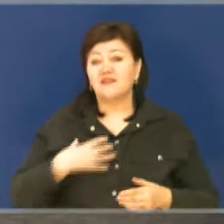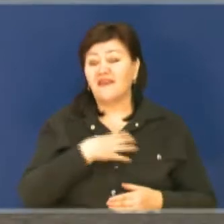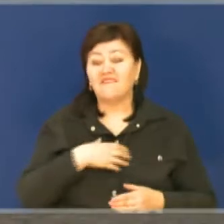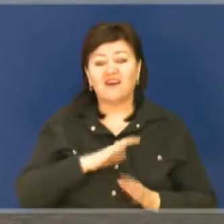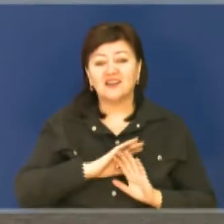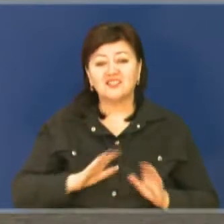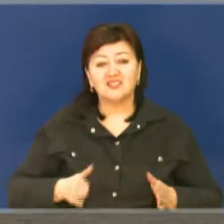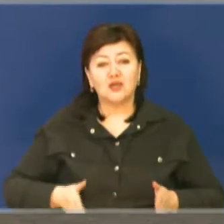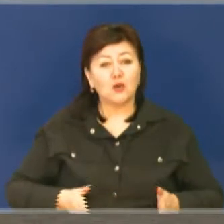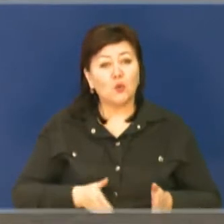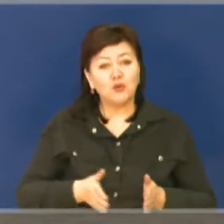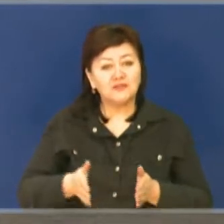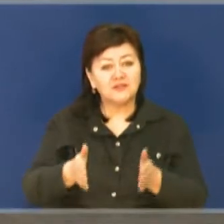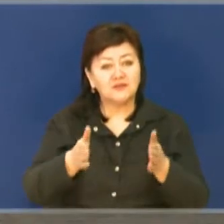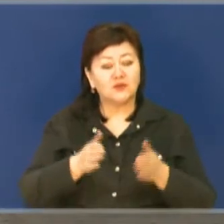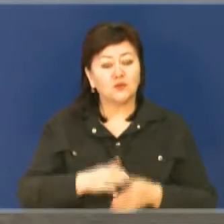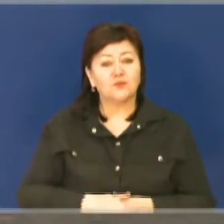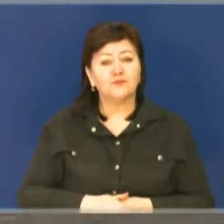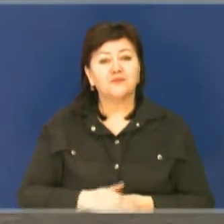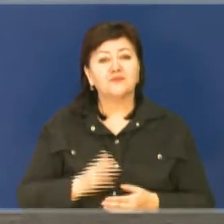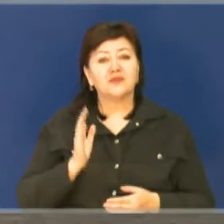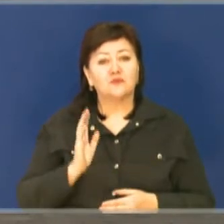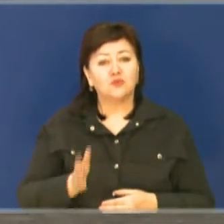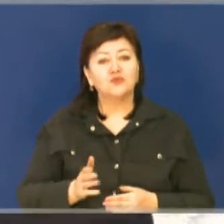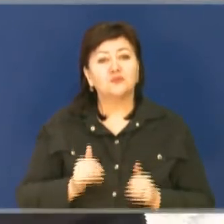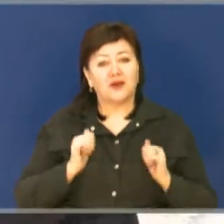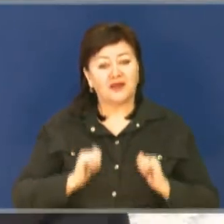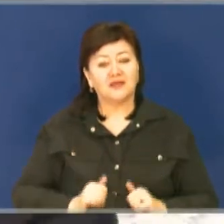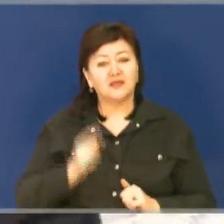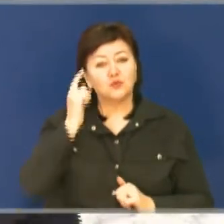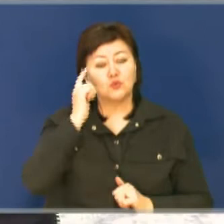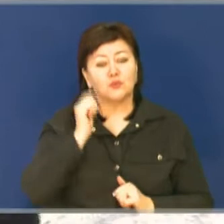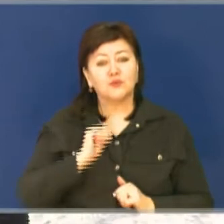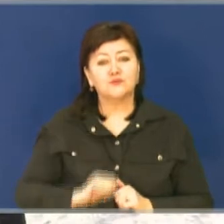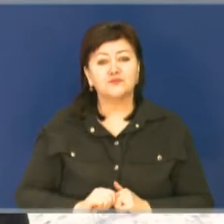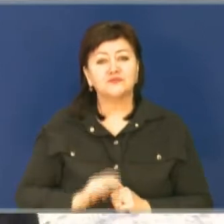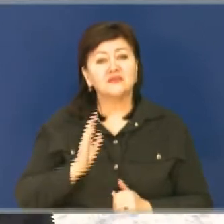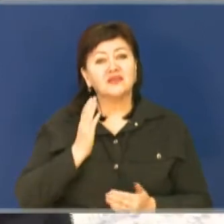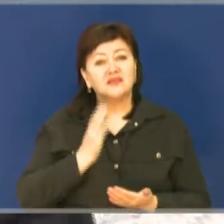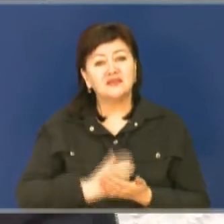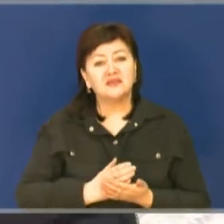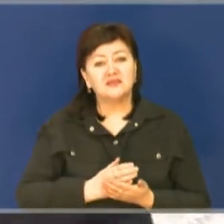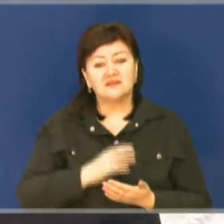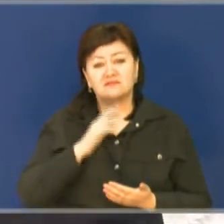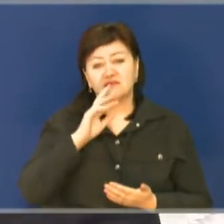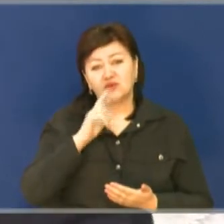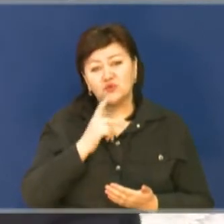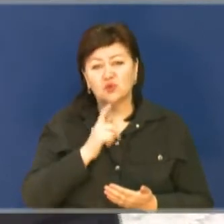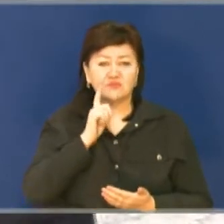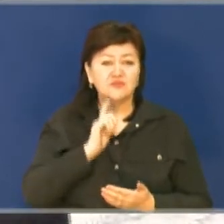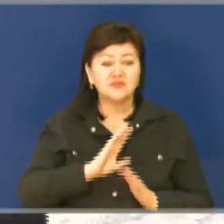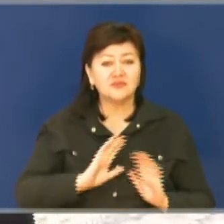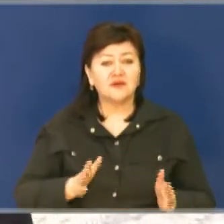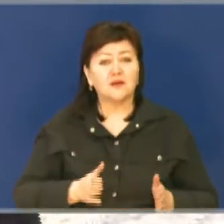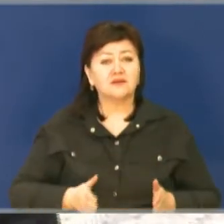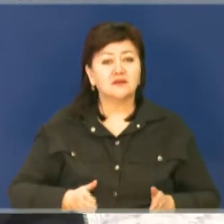отдела, в течение 2 дней и на них будет наведен порядок. Да, есть определенные неудобства в части